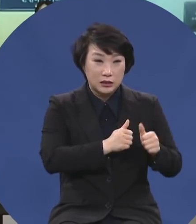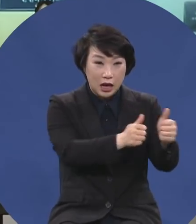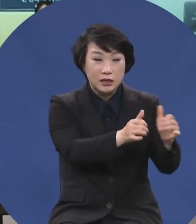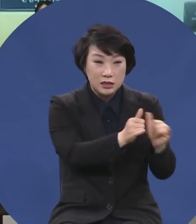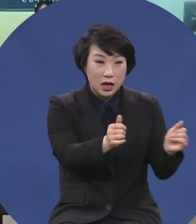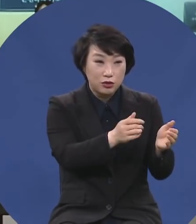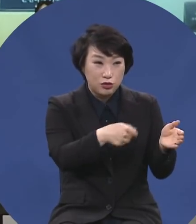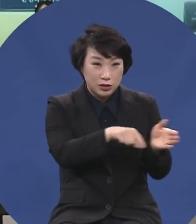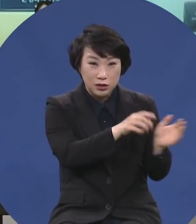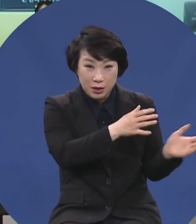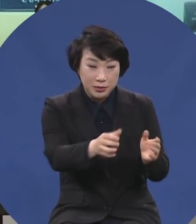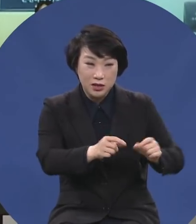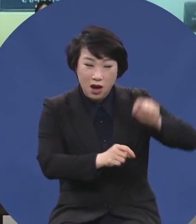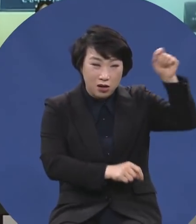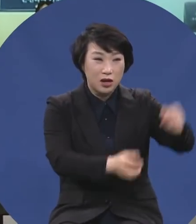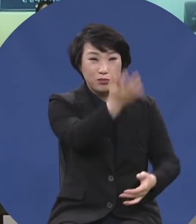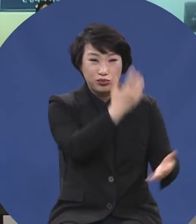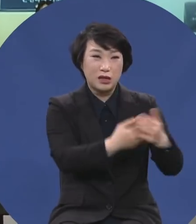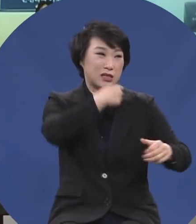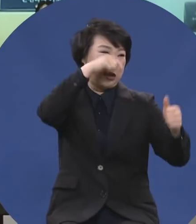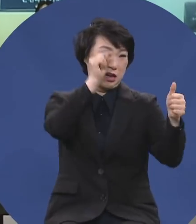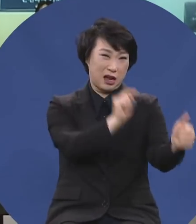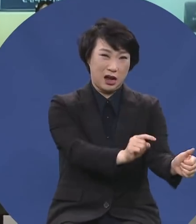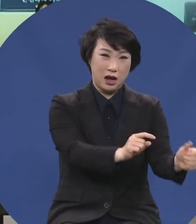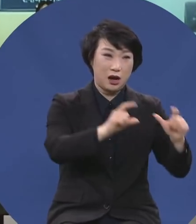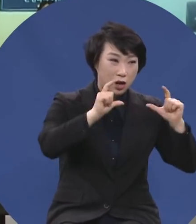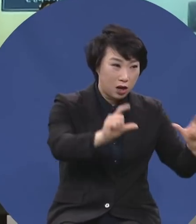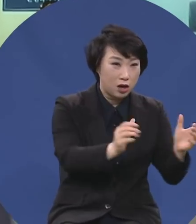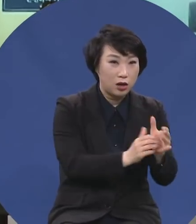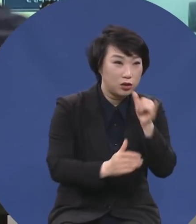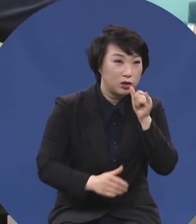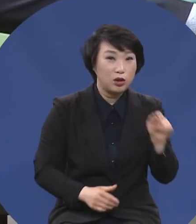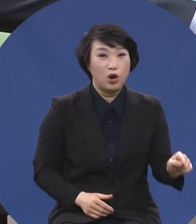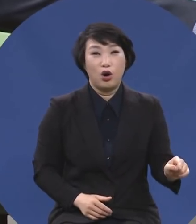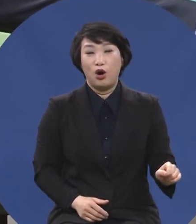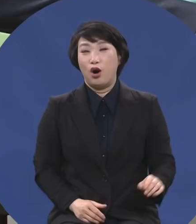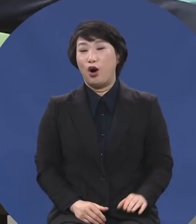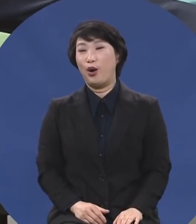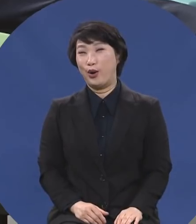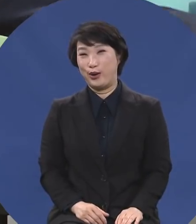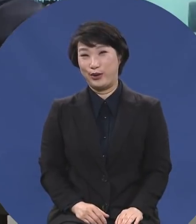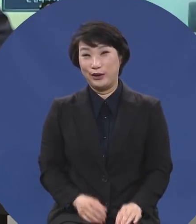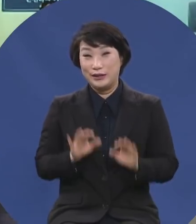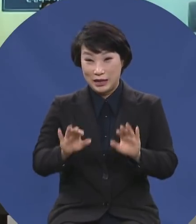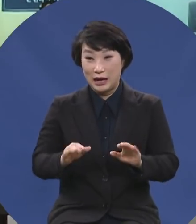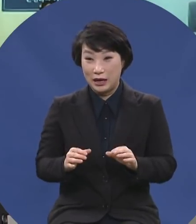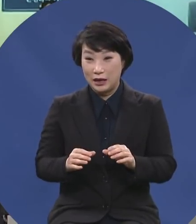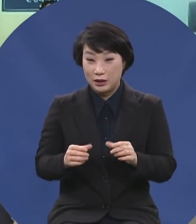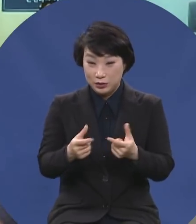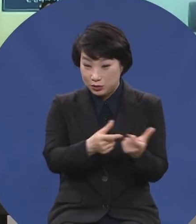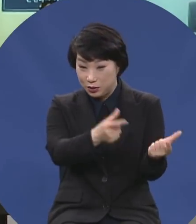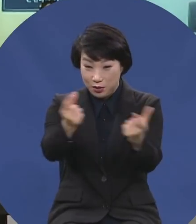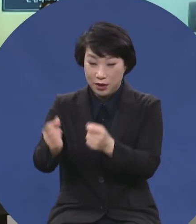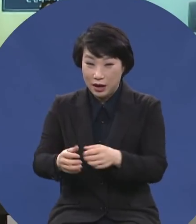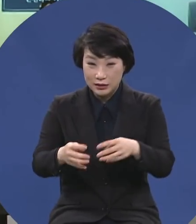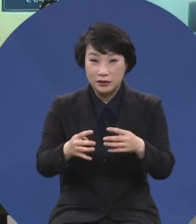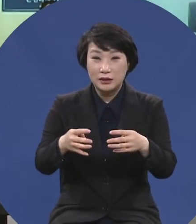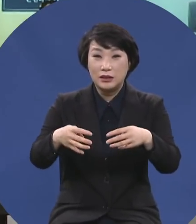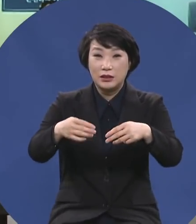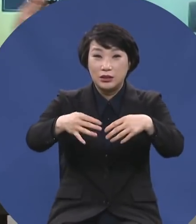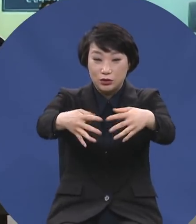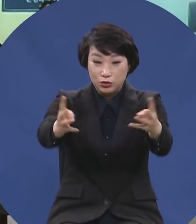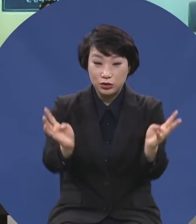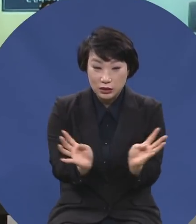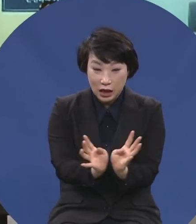위해서 예비된 광명한 불들어 가라고. 예, 똑같은 우리에 있었는데 양과